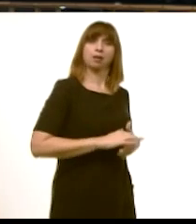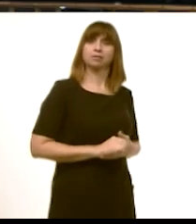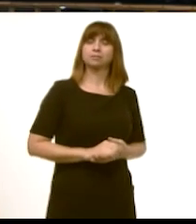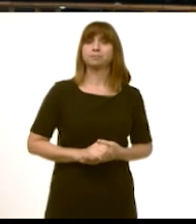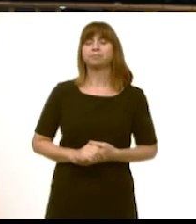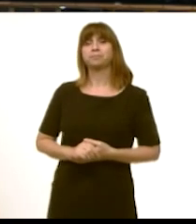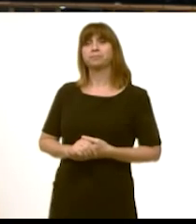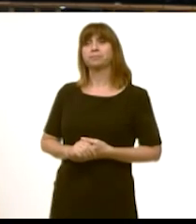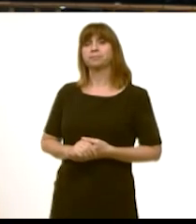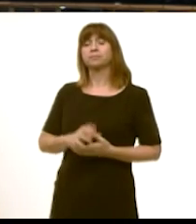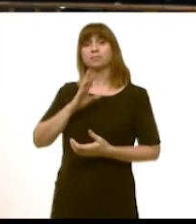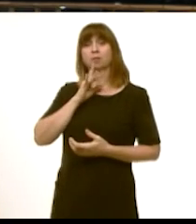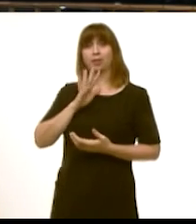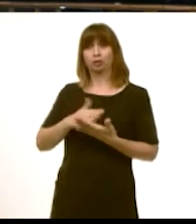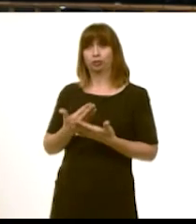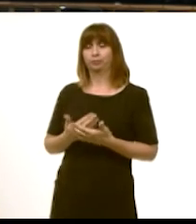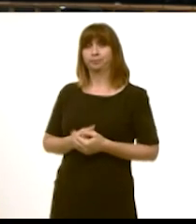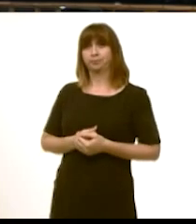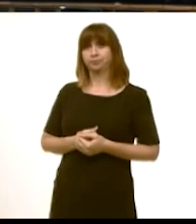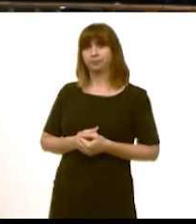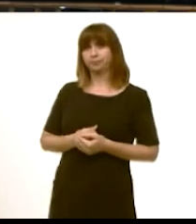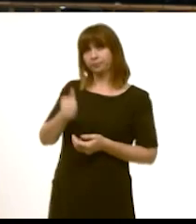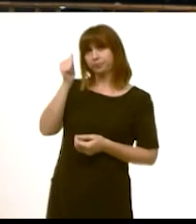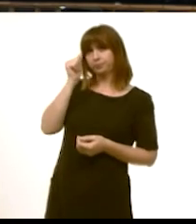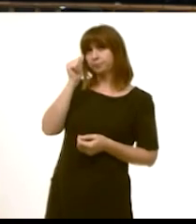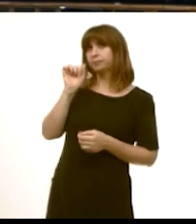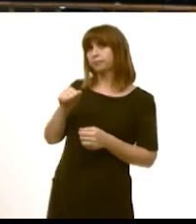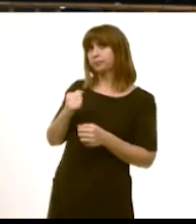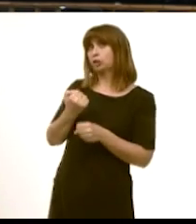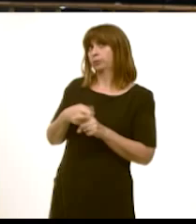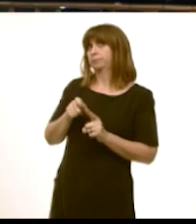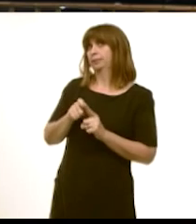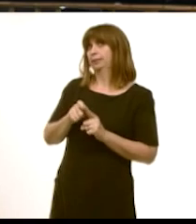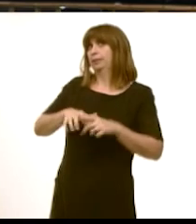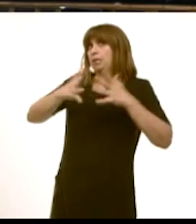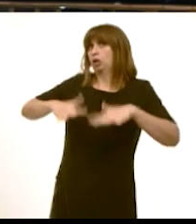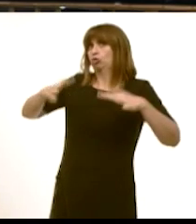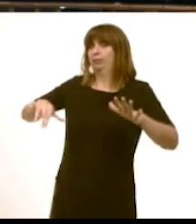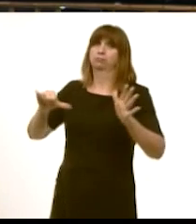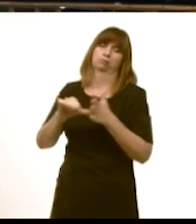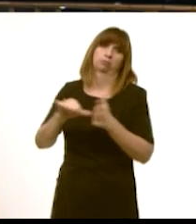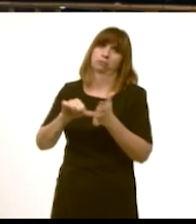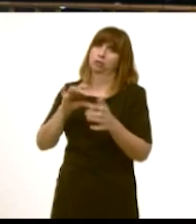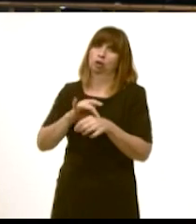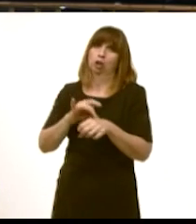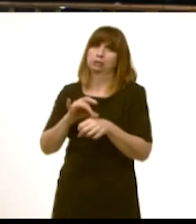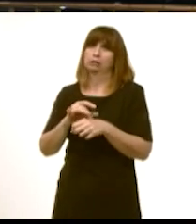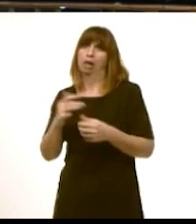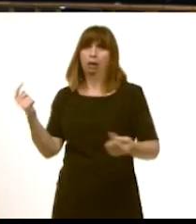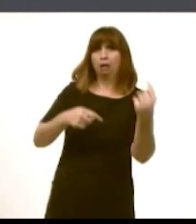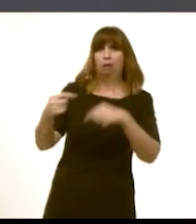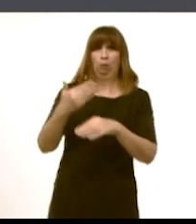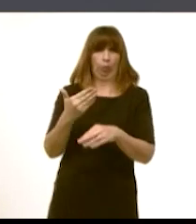ymwybodol bod yna'n hawster mawr i criwtio meddygon teulu mewn ardaloedd gwledig. Mae penderfyniad y Llywodraeth i ddileu